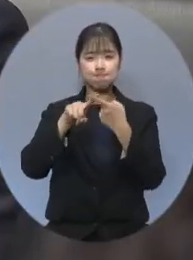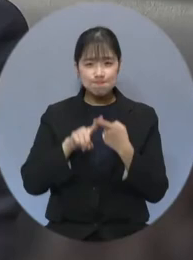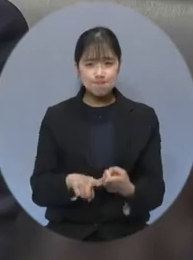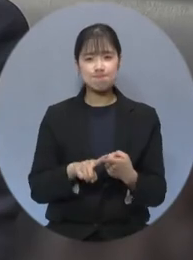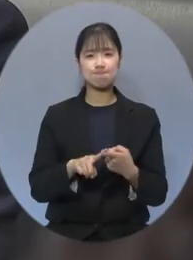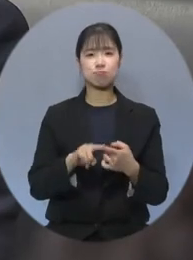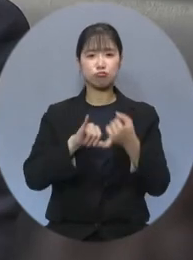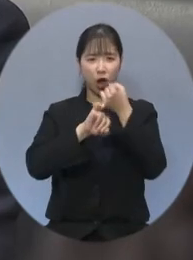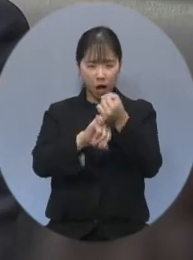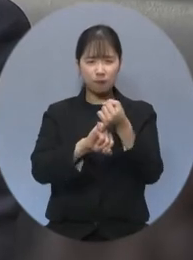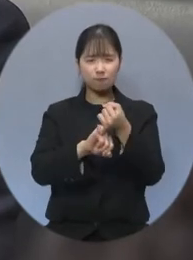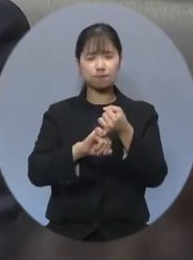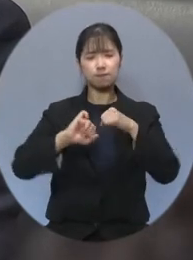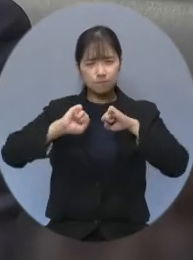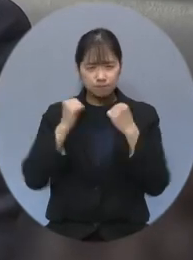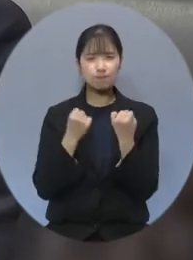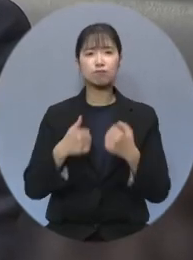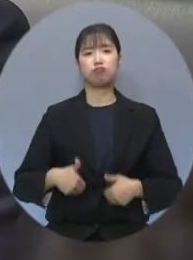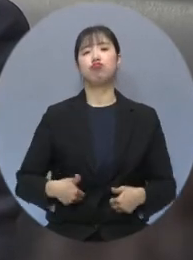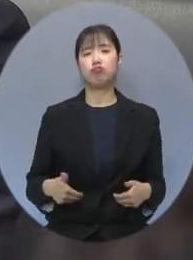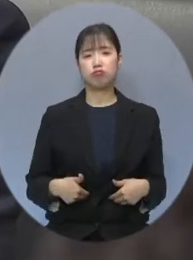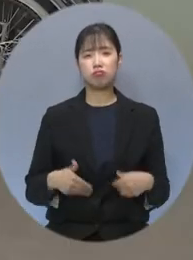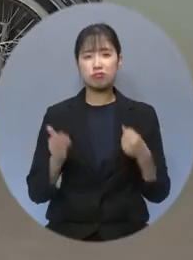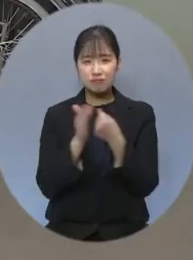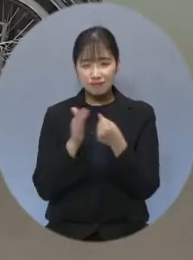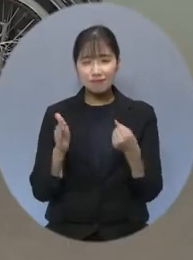약속은 지키라고 있는 것이다. 네네. 그렇게 생각을 해서